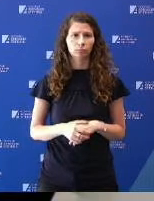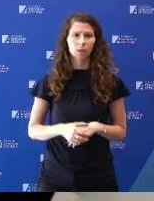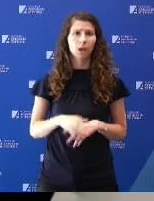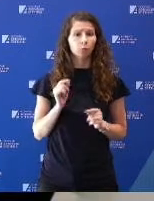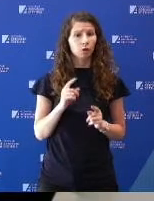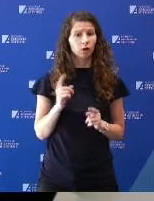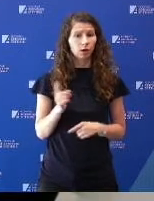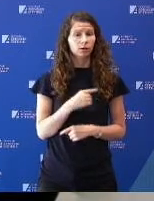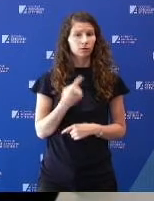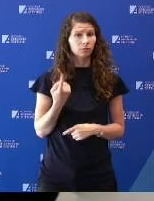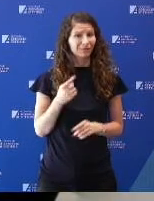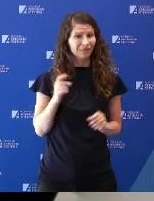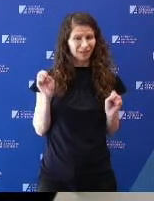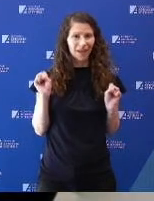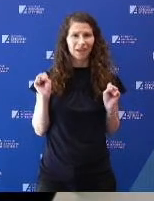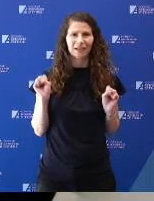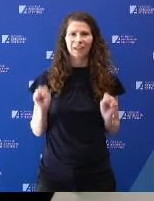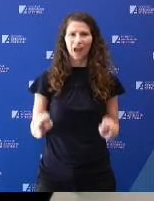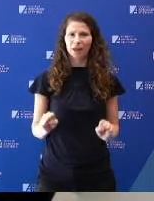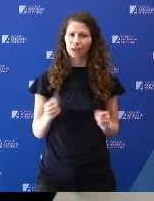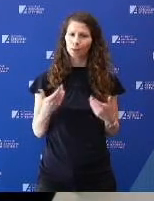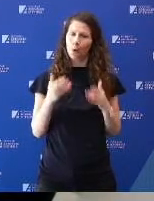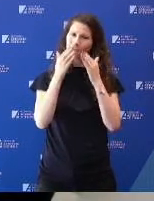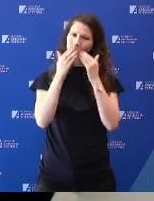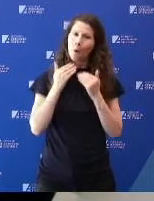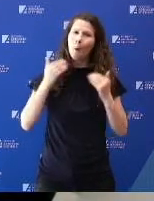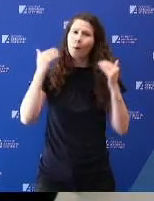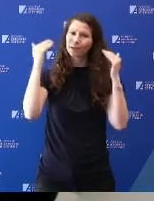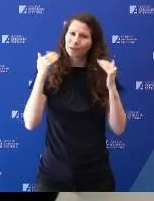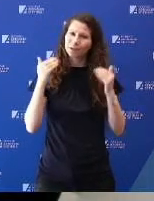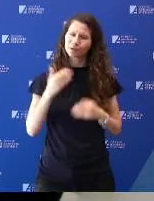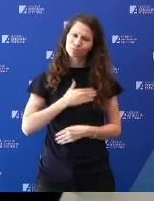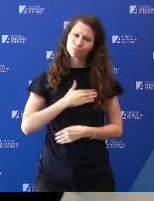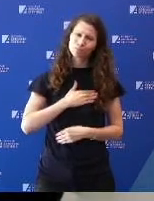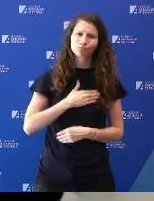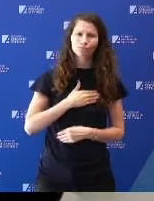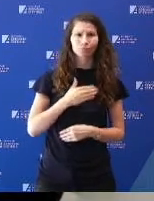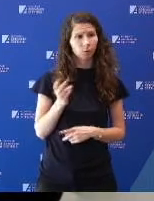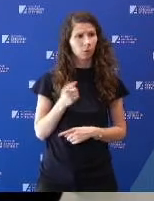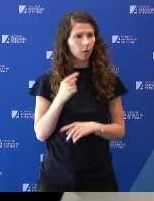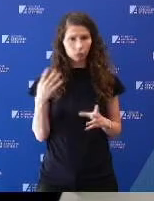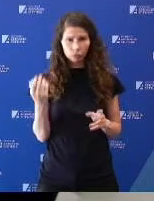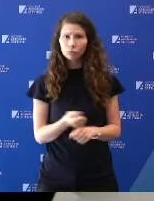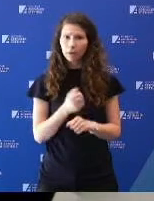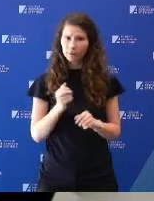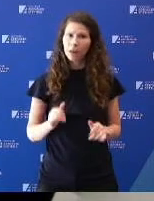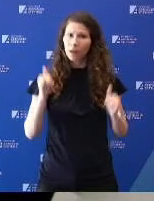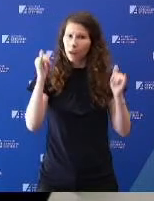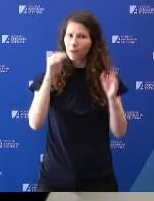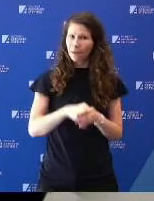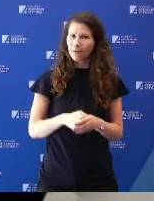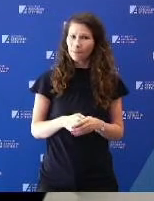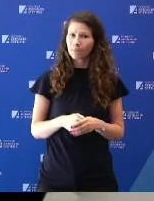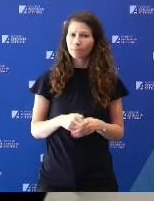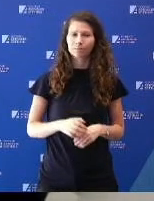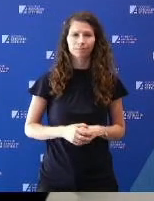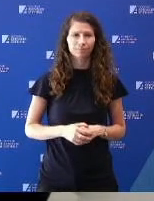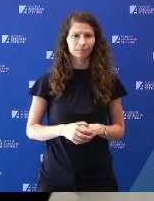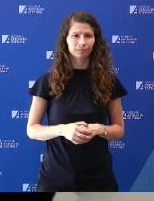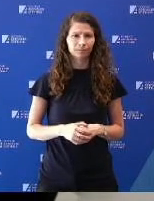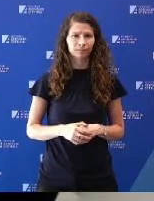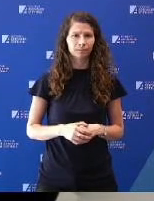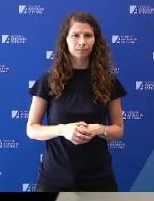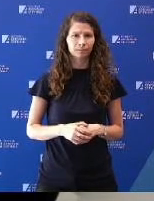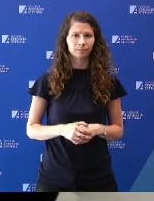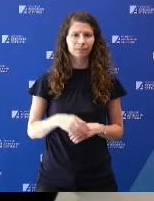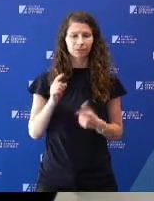fähig, diese Freundlichkeit, diese Menschlichkeit zu leben. Und die Genialität ist